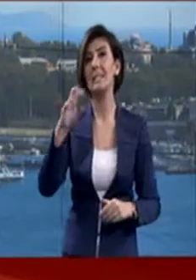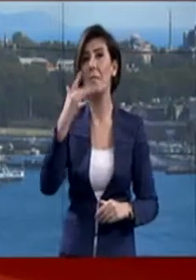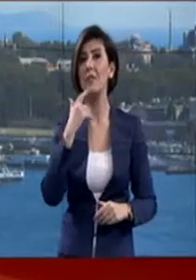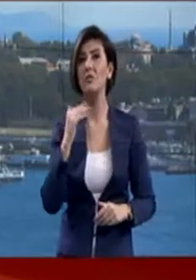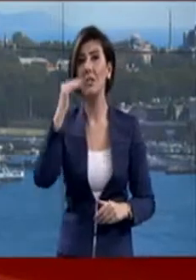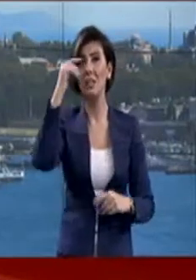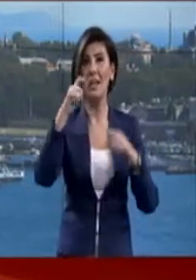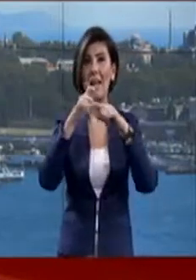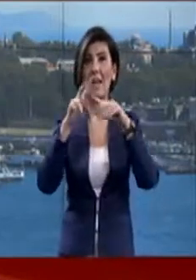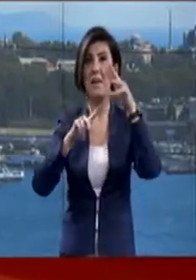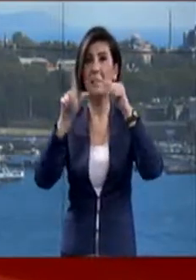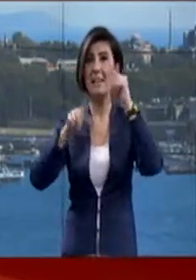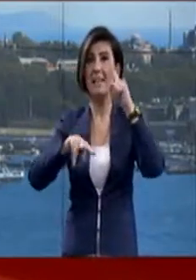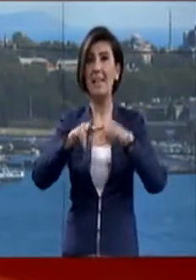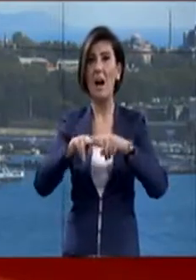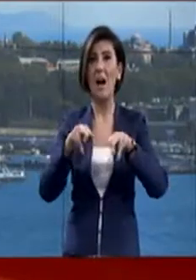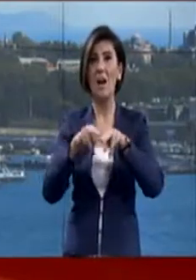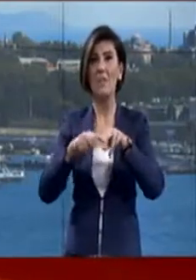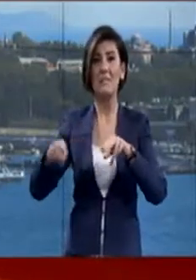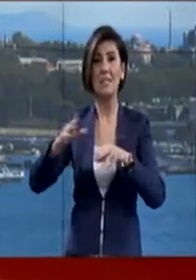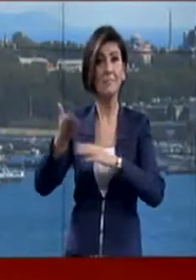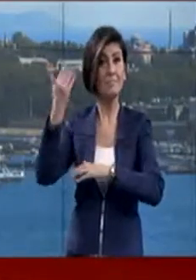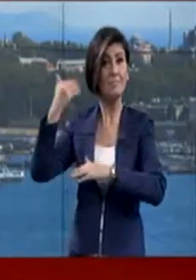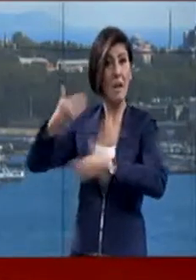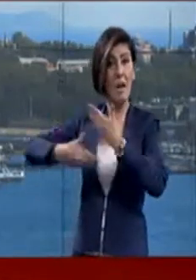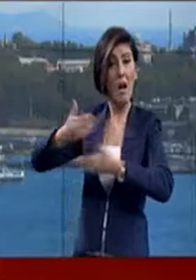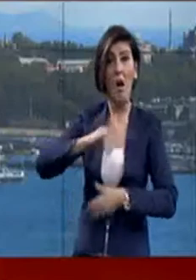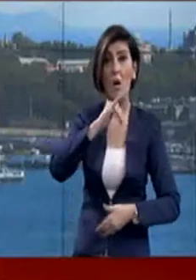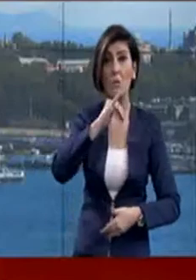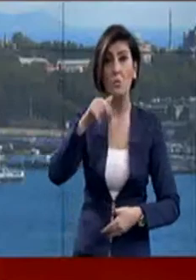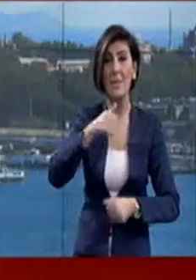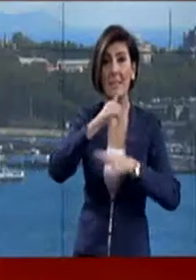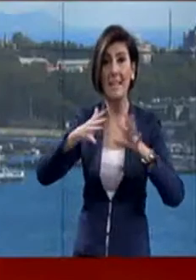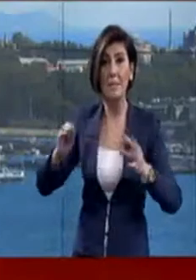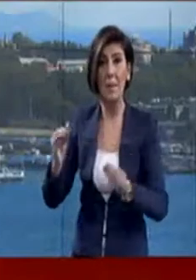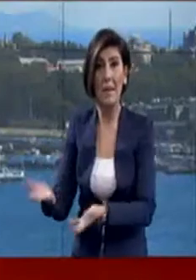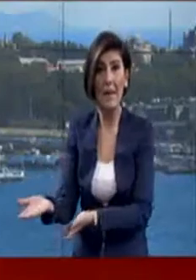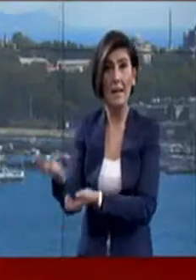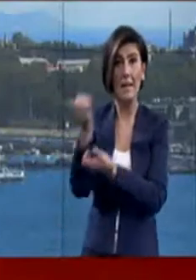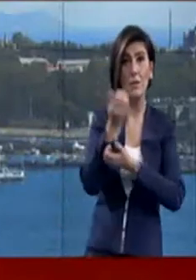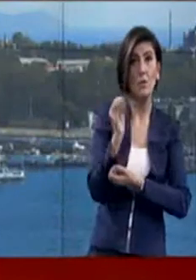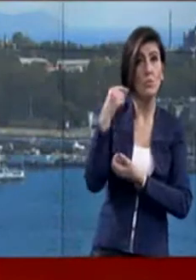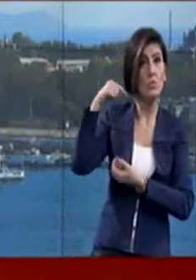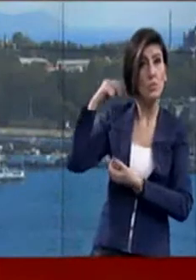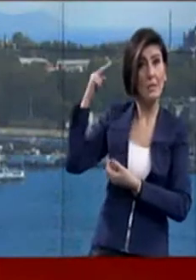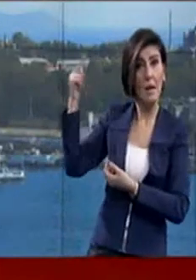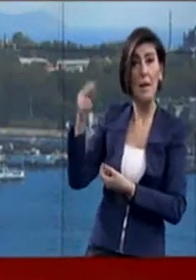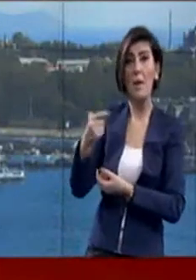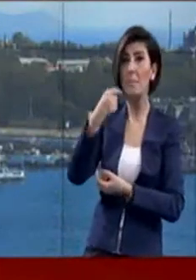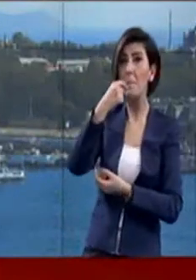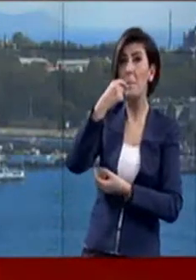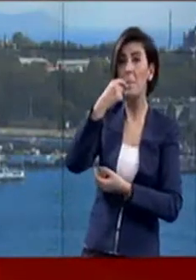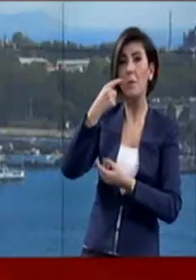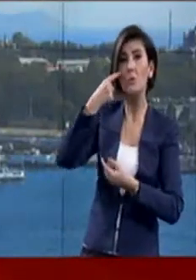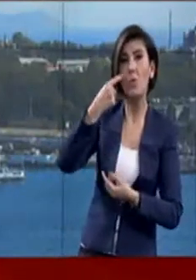85 yaşındaki Emilia Kamisi geçtiğimiz Ağustos ayında denizden kurtarılan Suriyeli bir bebeği biberonla beslerken görüntülenmişti. Kendisi de göçmen